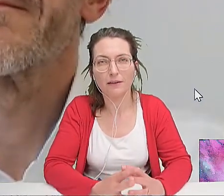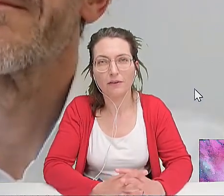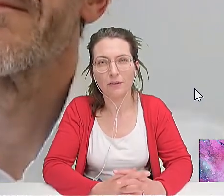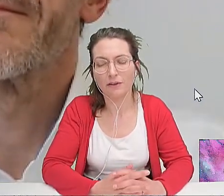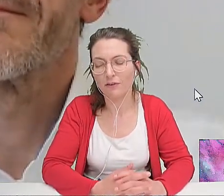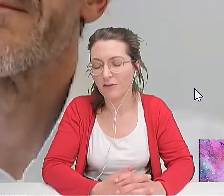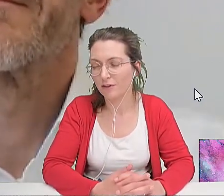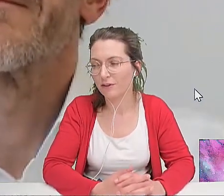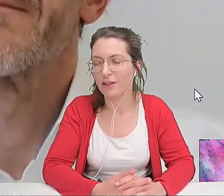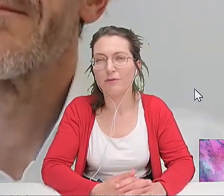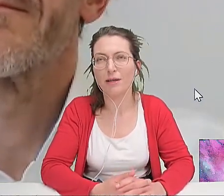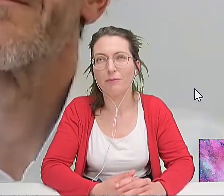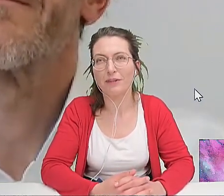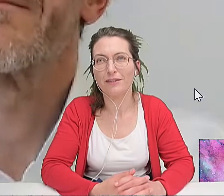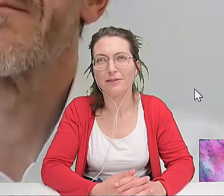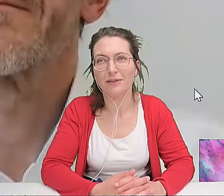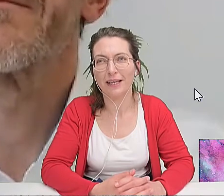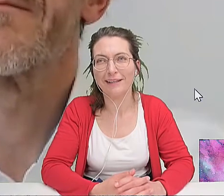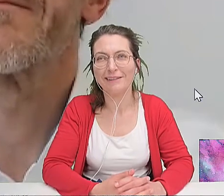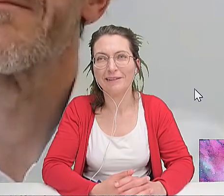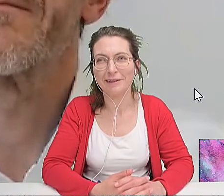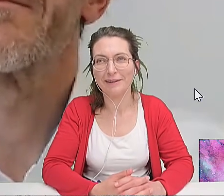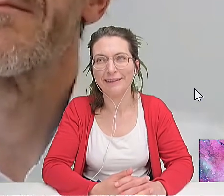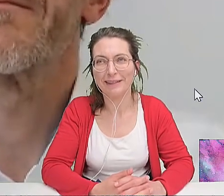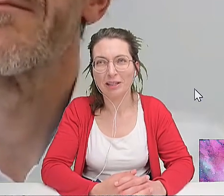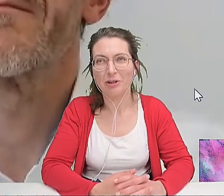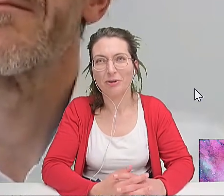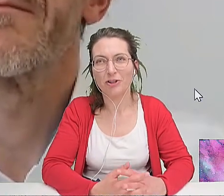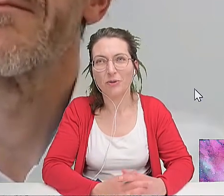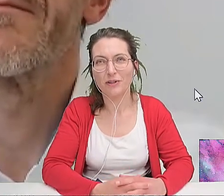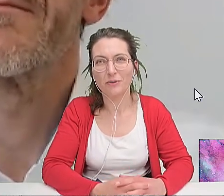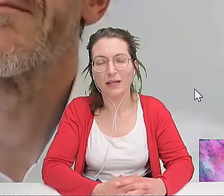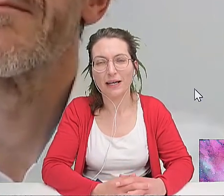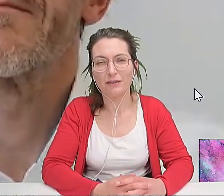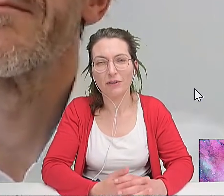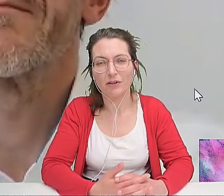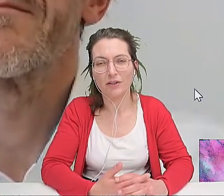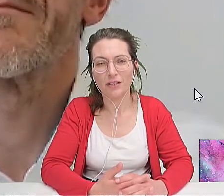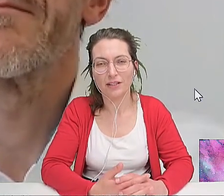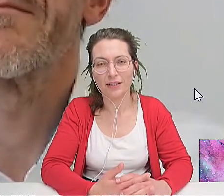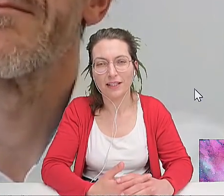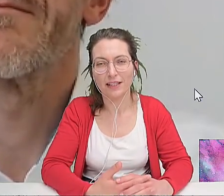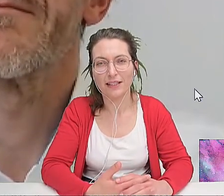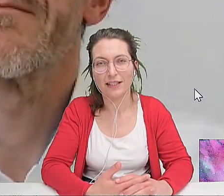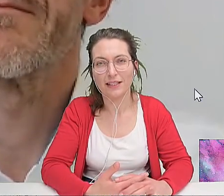einfach? Ist es jetzt ein neues Aufgabenfeld, das zu handeln und die Schulen zu beraten? Wie